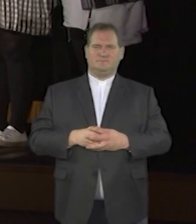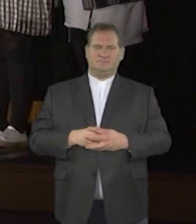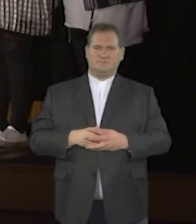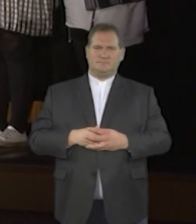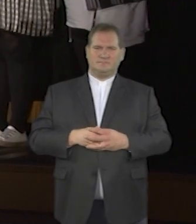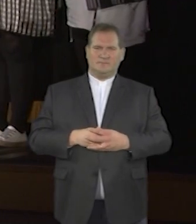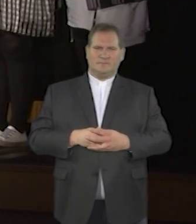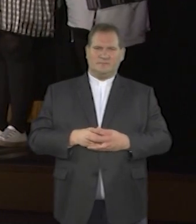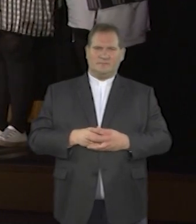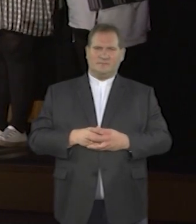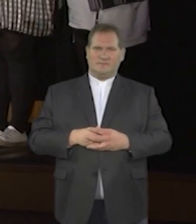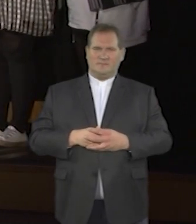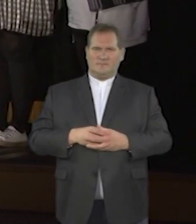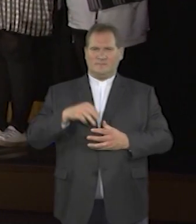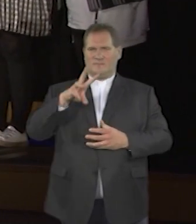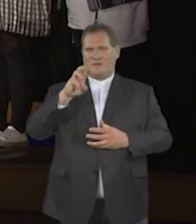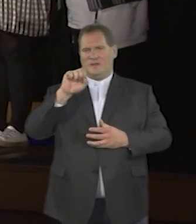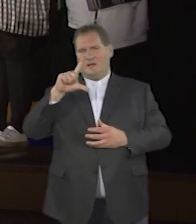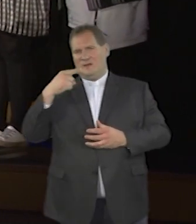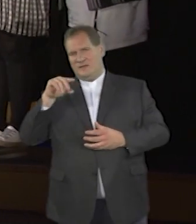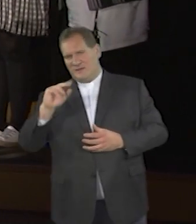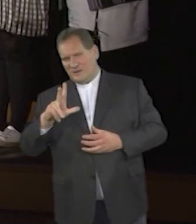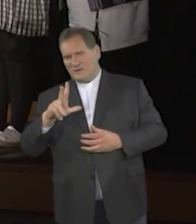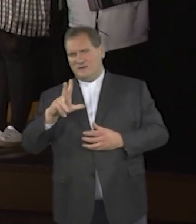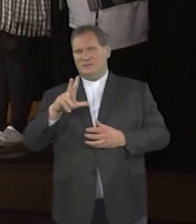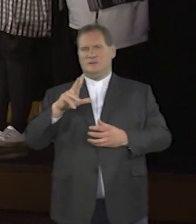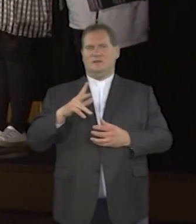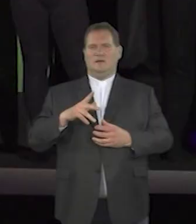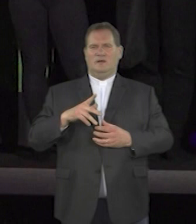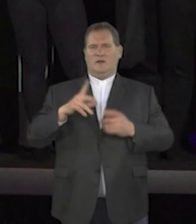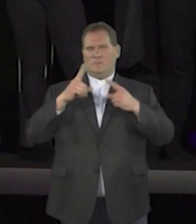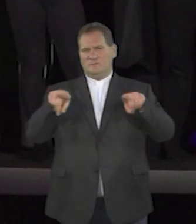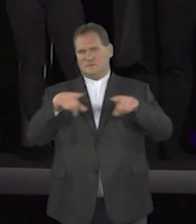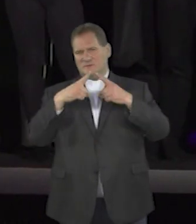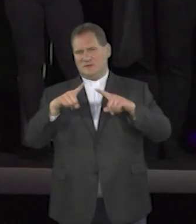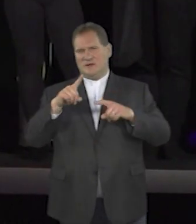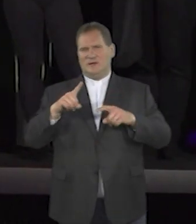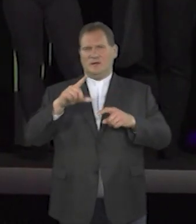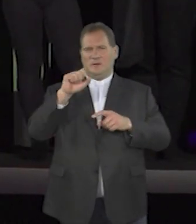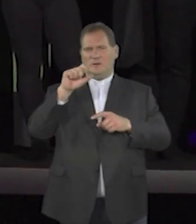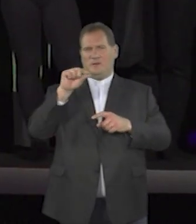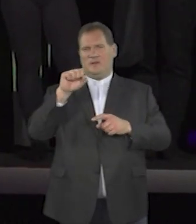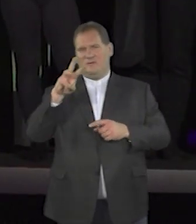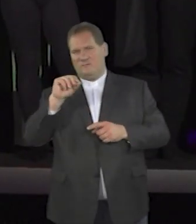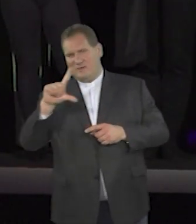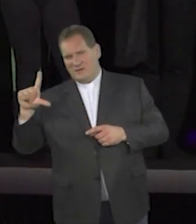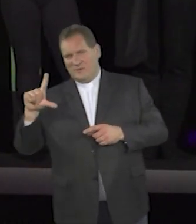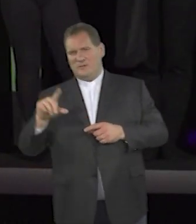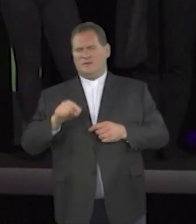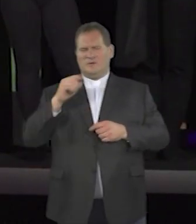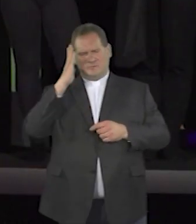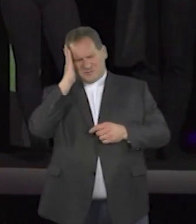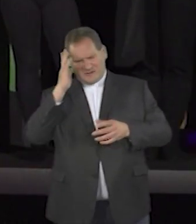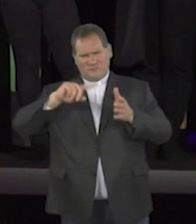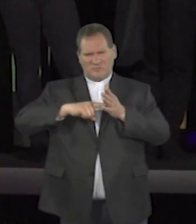Proszę Państwa, muzykę napisał Waldemar Rusowski, realizację nagrania Paweł Mikołajczyk, też go chyba nie ma z nami. To są piotrkowianie i tam jest bardzo miło, że możemy to